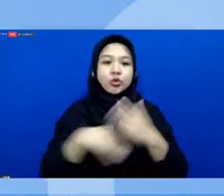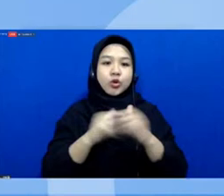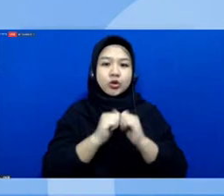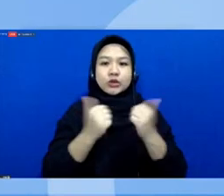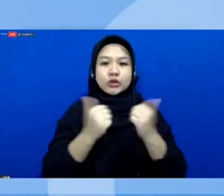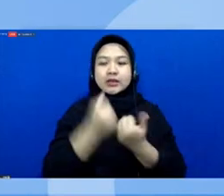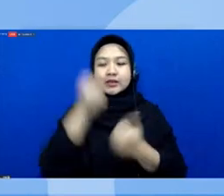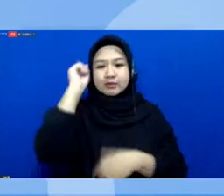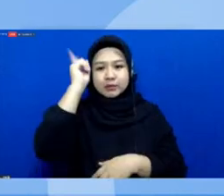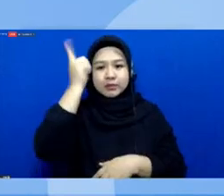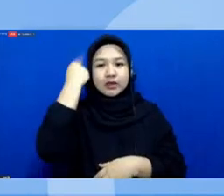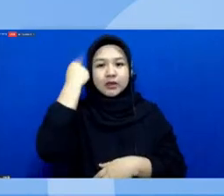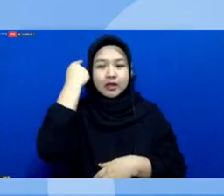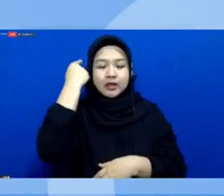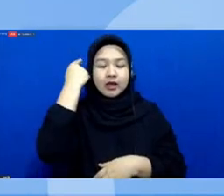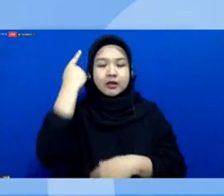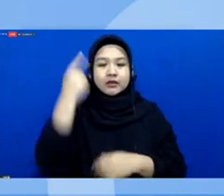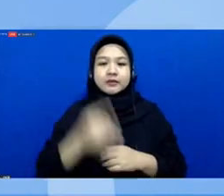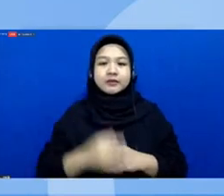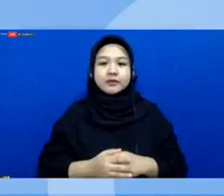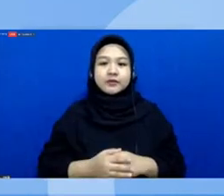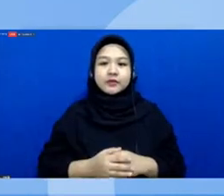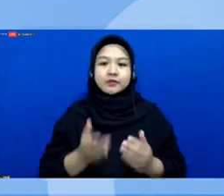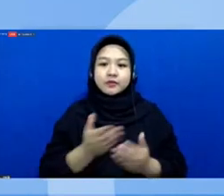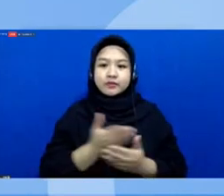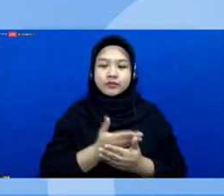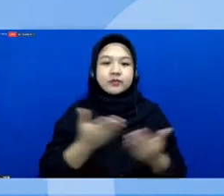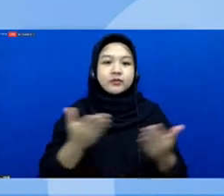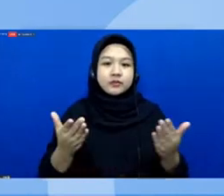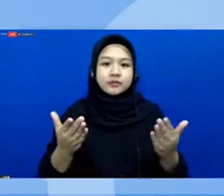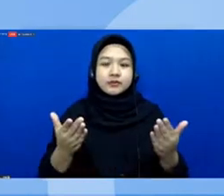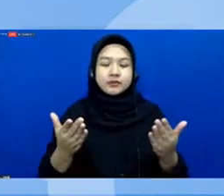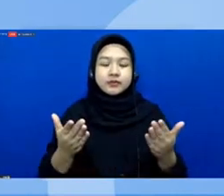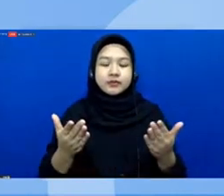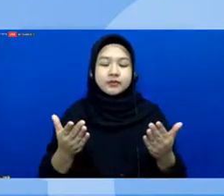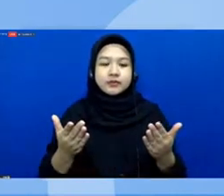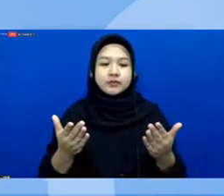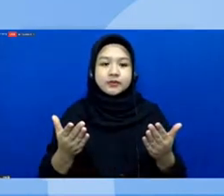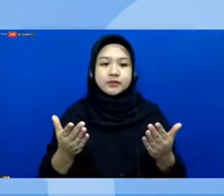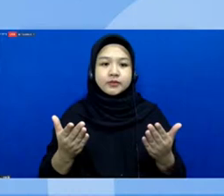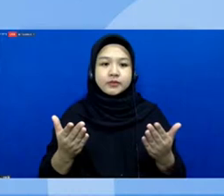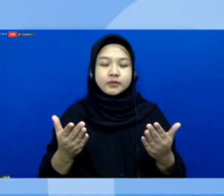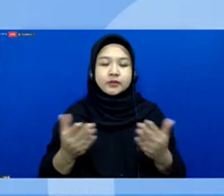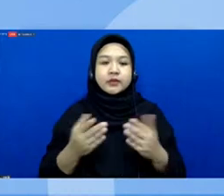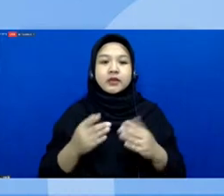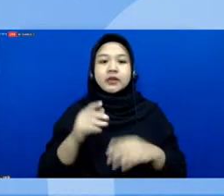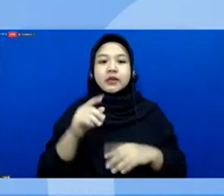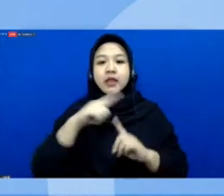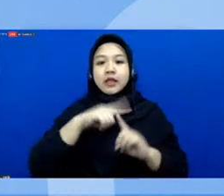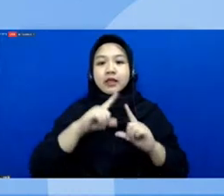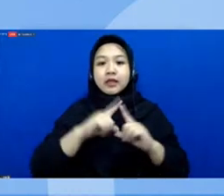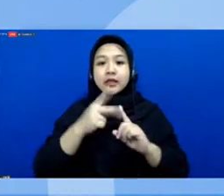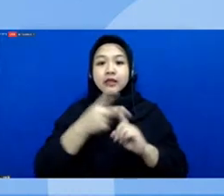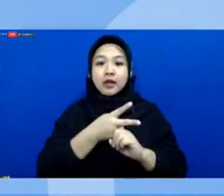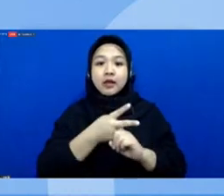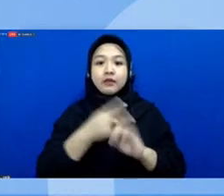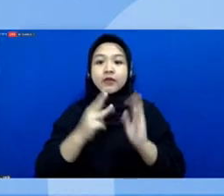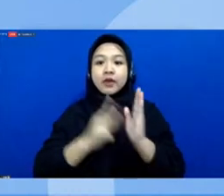of USAID Maju, namely the Asia Foundation and Mercy Corps Indonesia, managing the Lean-On